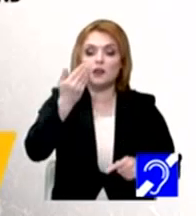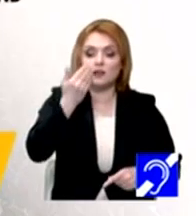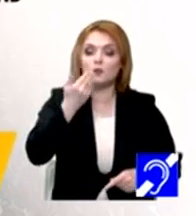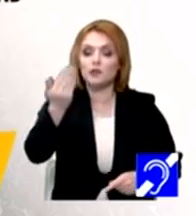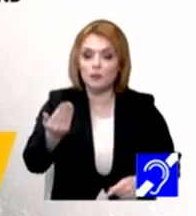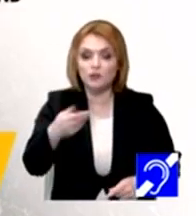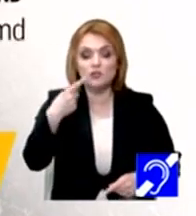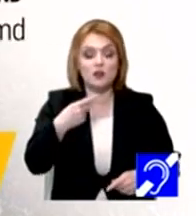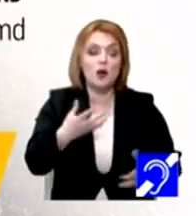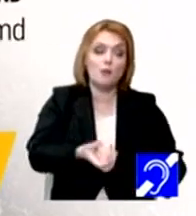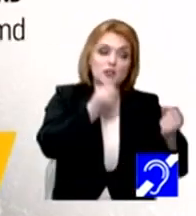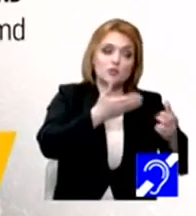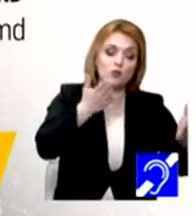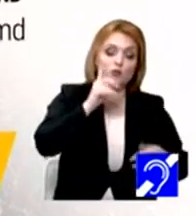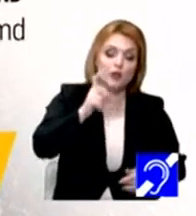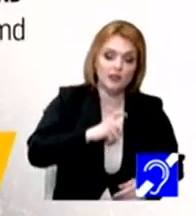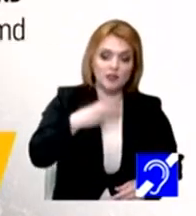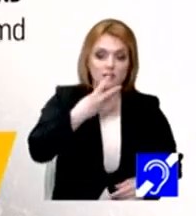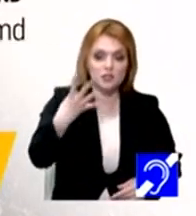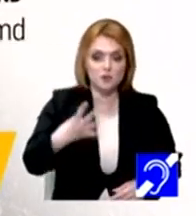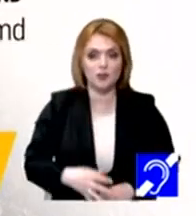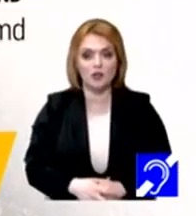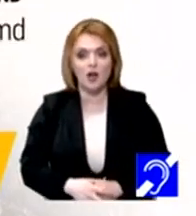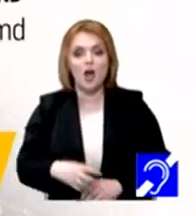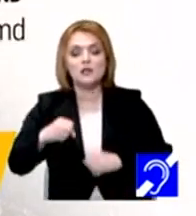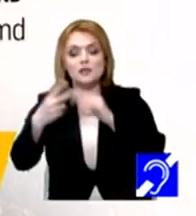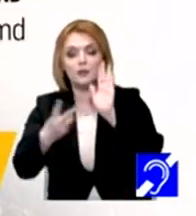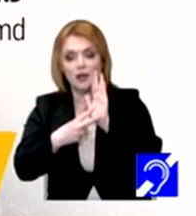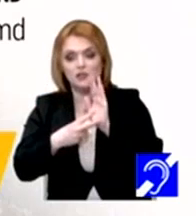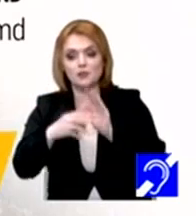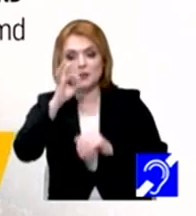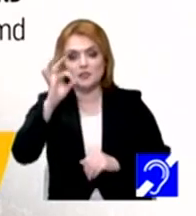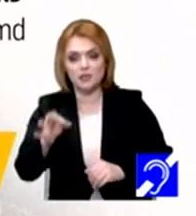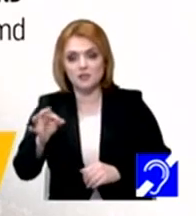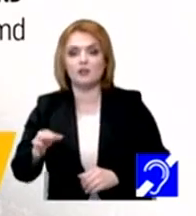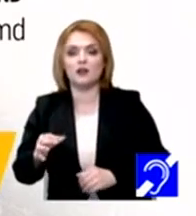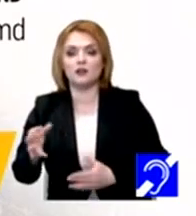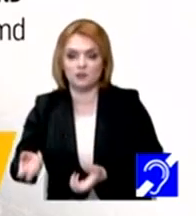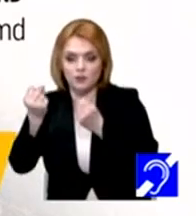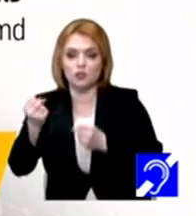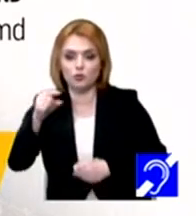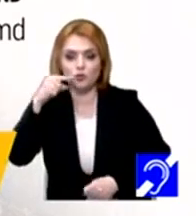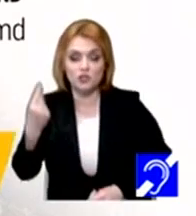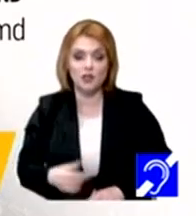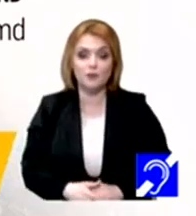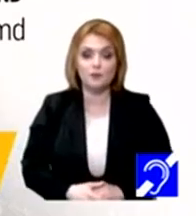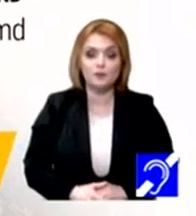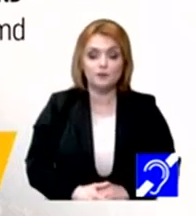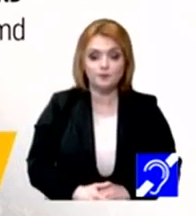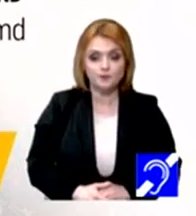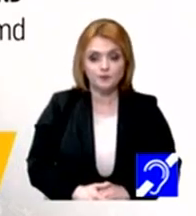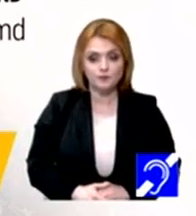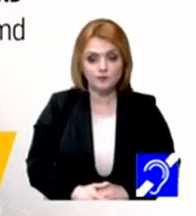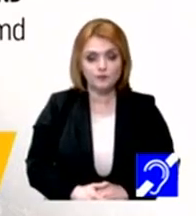partea Ucrainei, iar fiecare al cincilea respondent este de partea Rusiei. Sondajul mai arată că fiecare al doilea respondent a exprimat